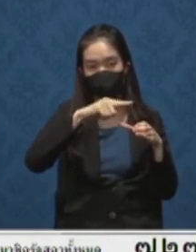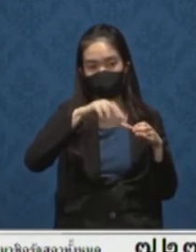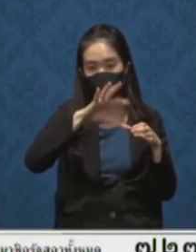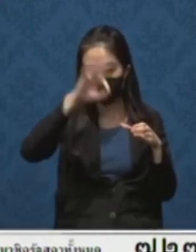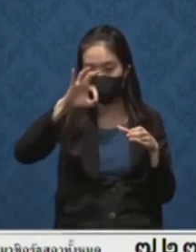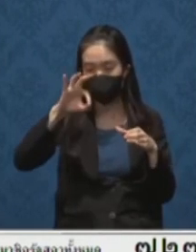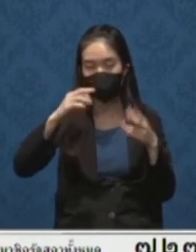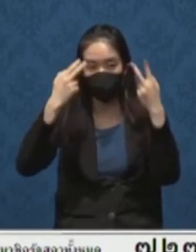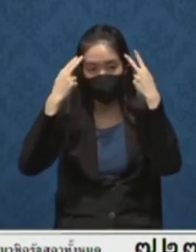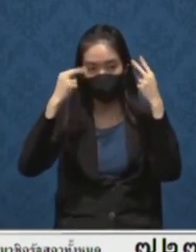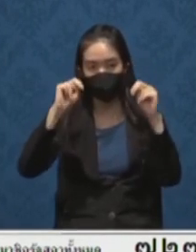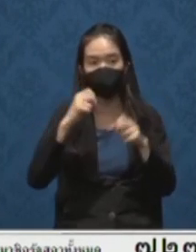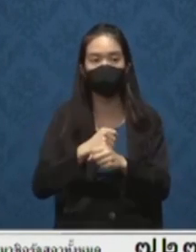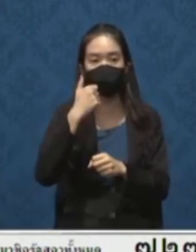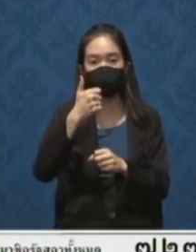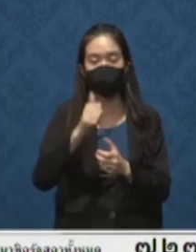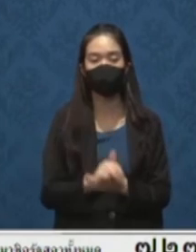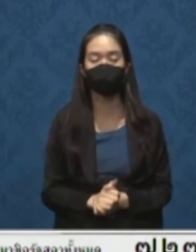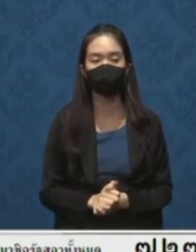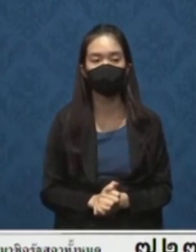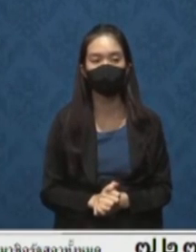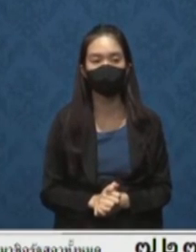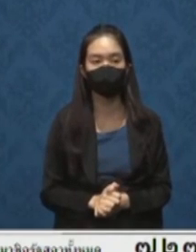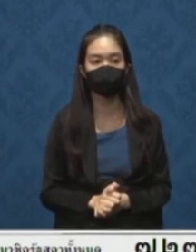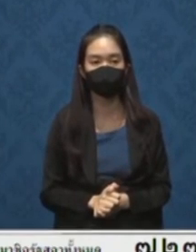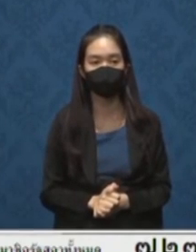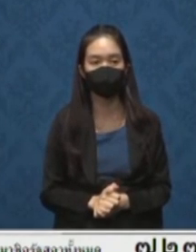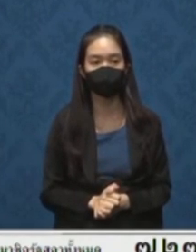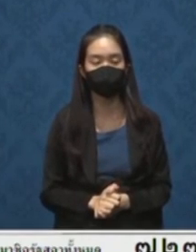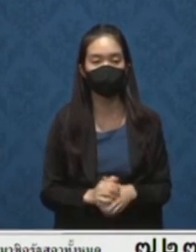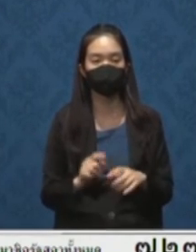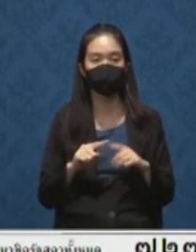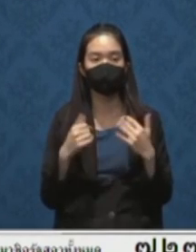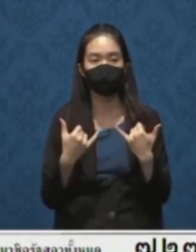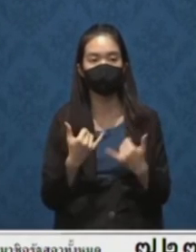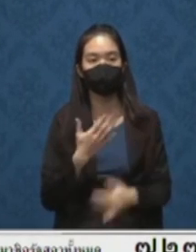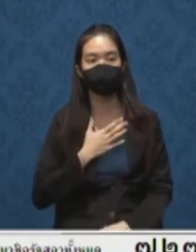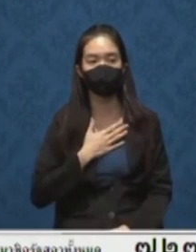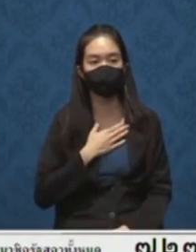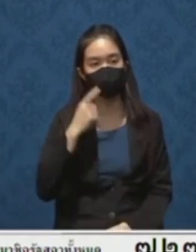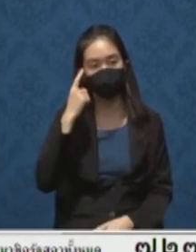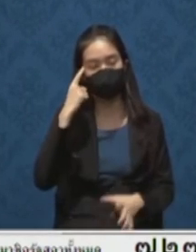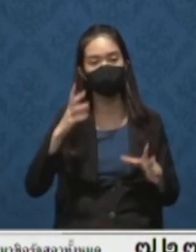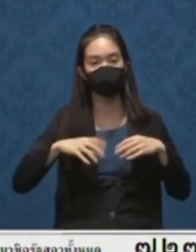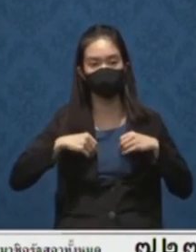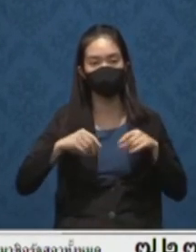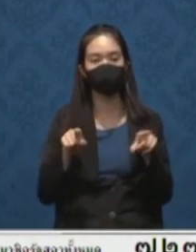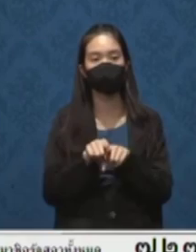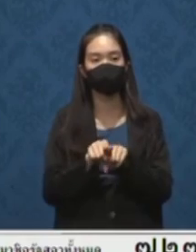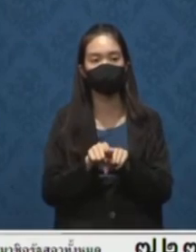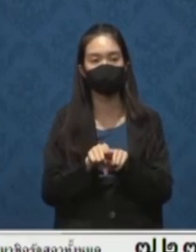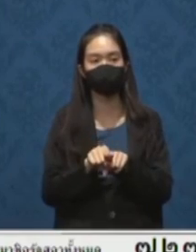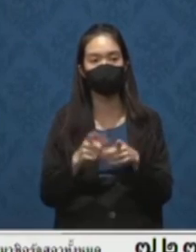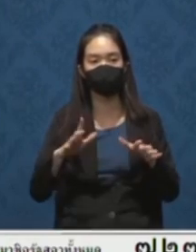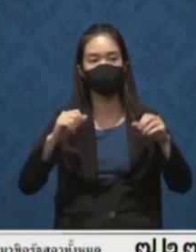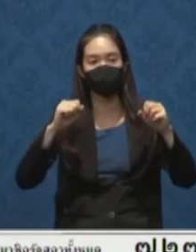ครับอนนี้เป็นประเด็นที่โยส่นตัวผมเหด้วยครับและจารงมาติด